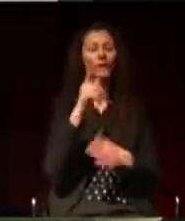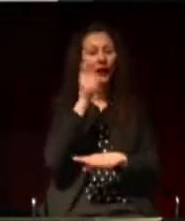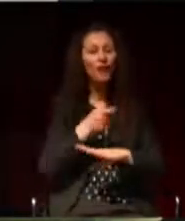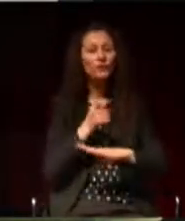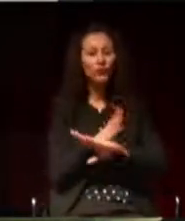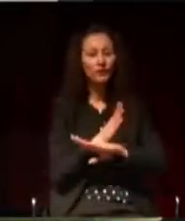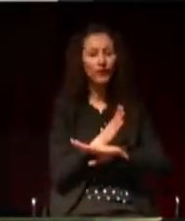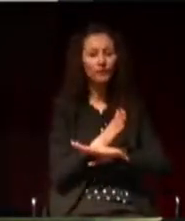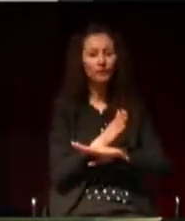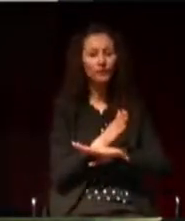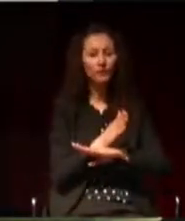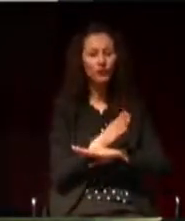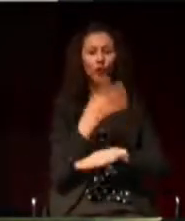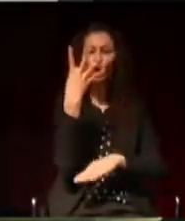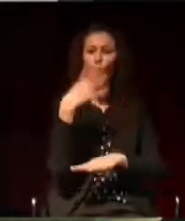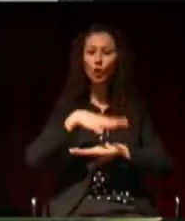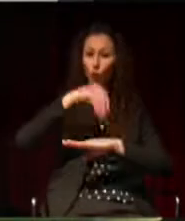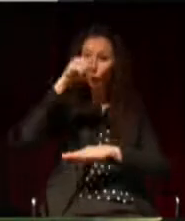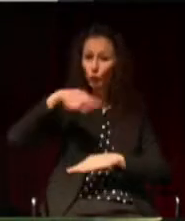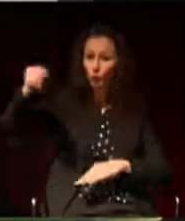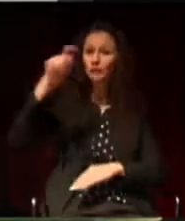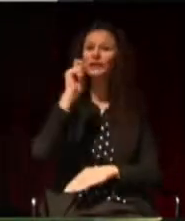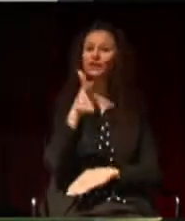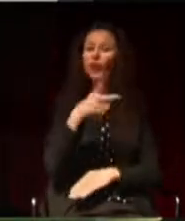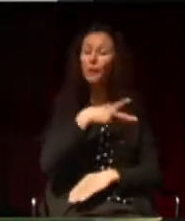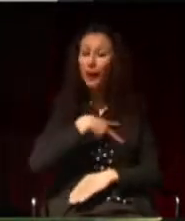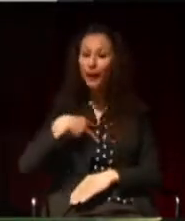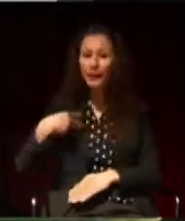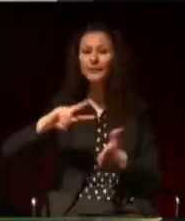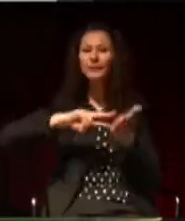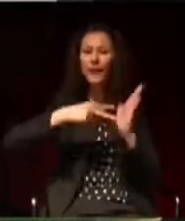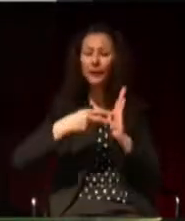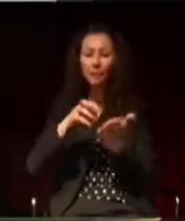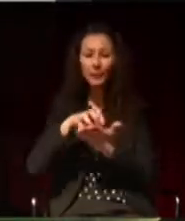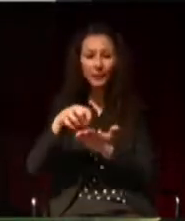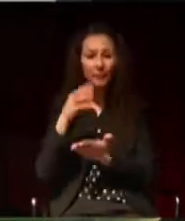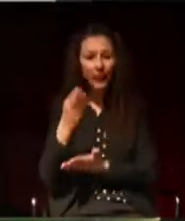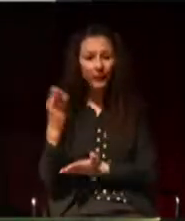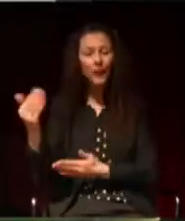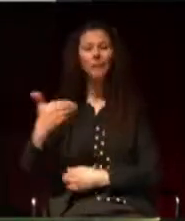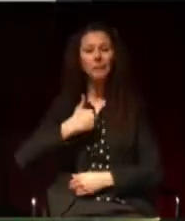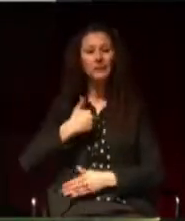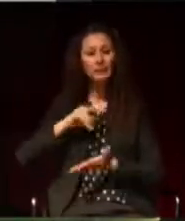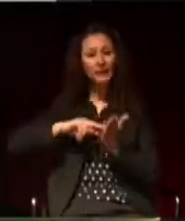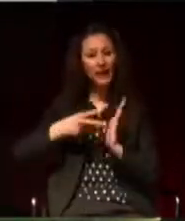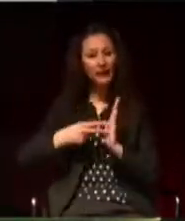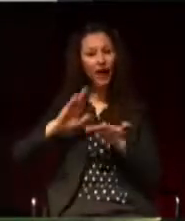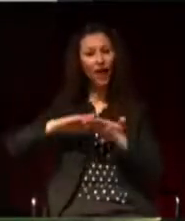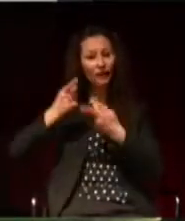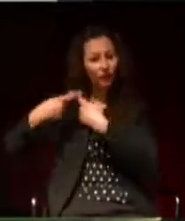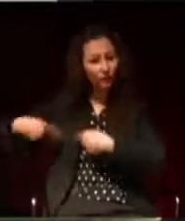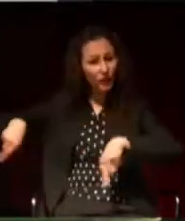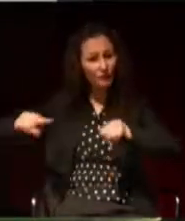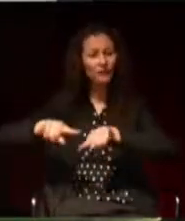gerçekten 4 komisyonumuz, ilçe belediyelerimizin teknik birimleri, bizim teknik birimdeki